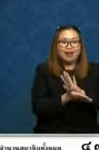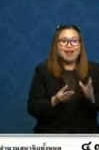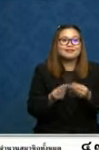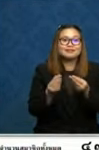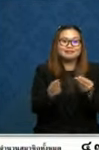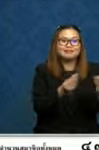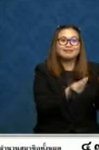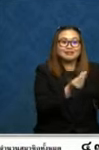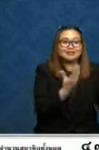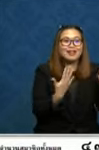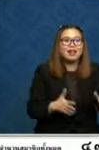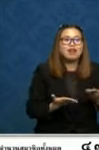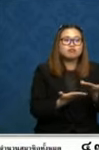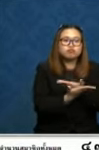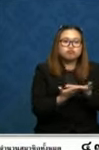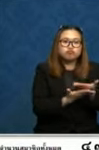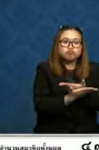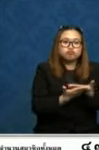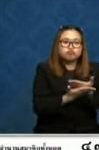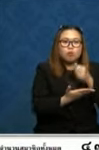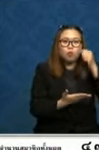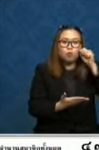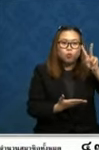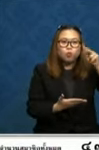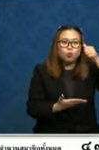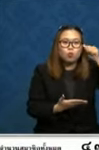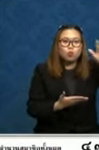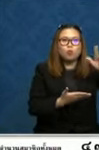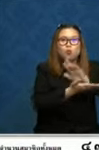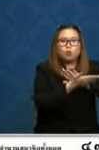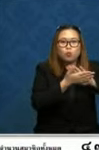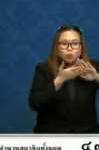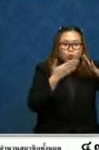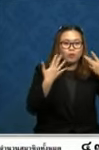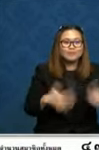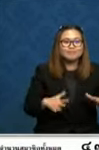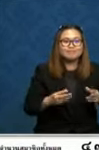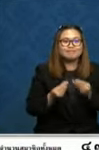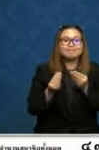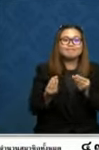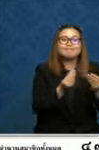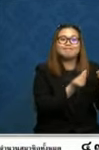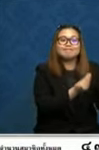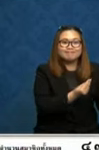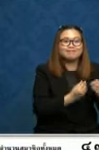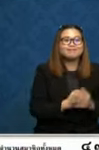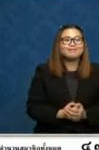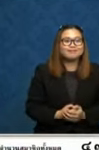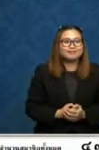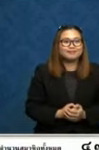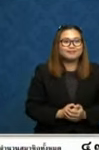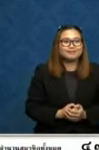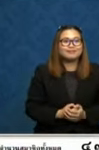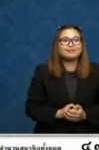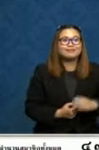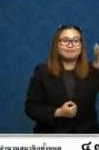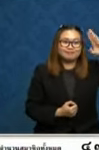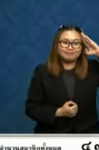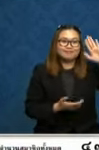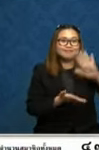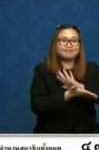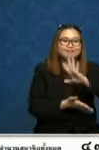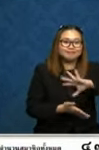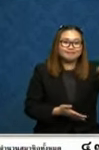ที่พิจารณางบวันที่2กับวันที่3เสร็จดิฉันเอามานะคะทุกฉบับเดี๋ยวรบกวนกองทัพนะคะส่งคนมาเอาคืนไปได้เลยนะ